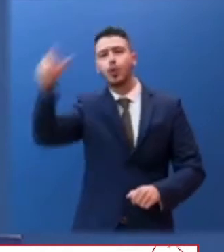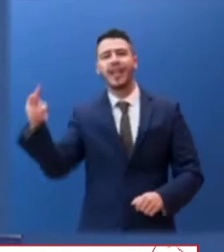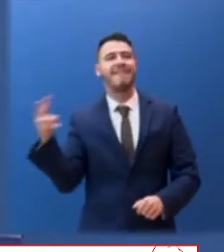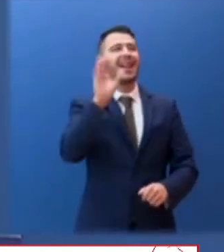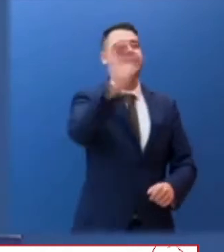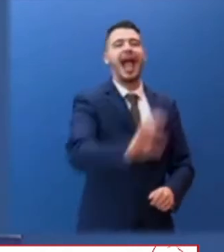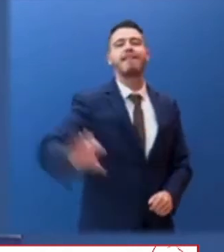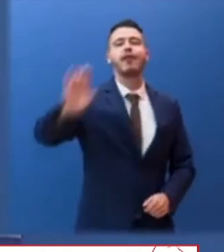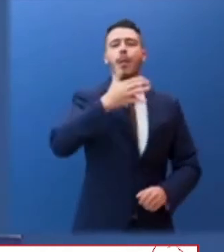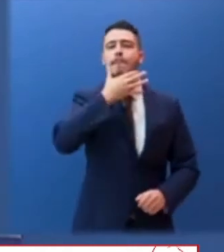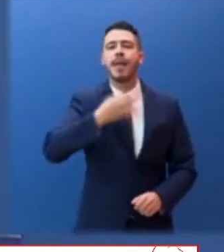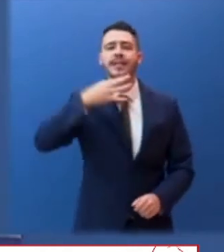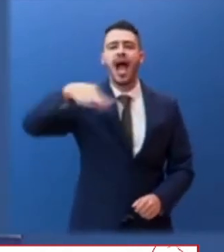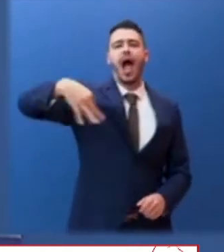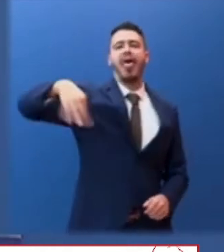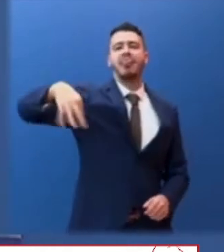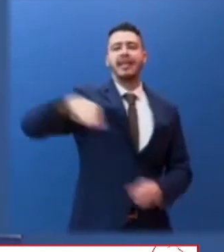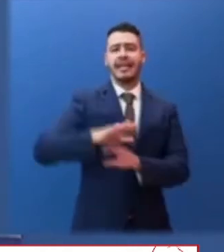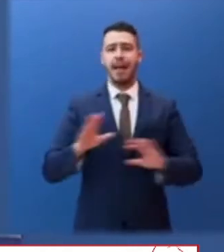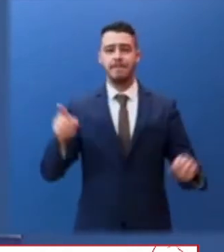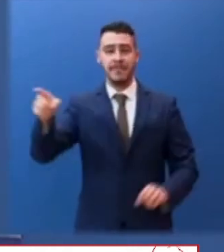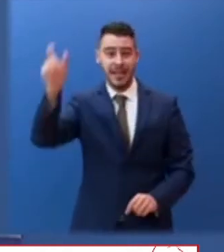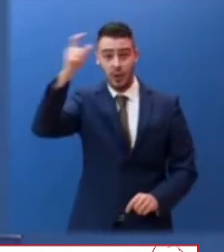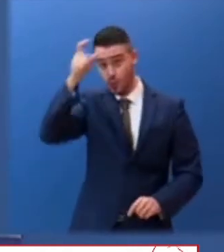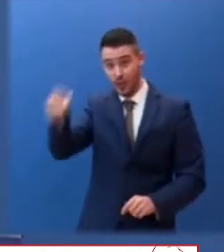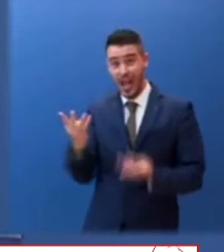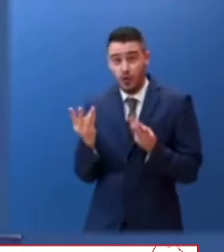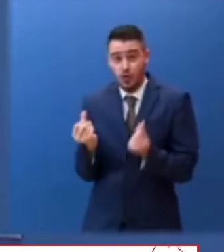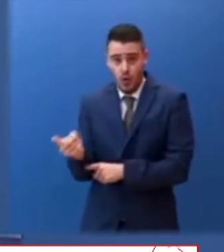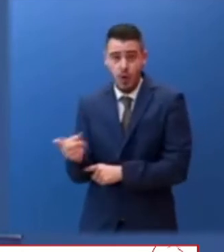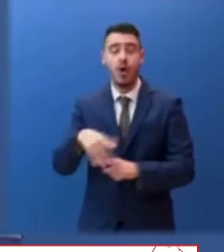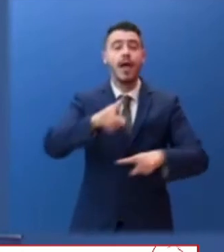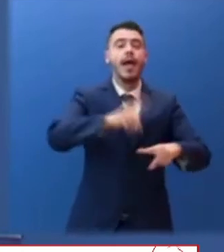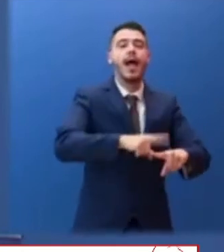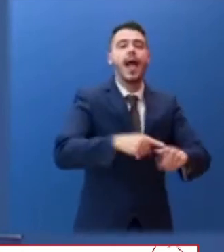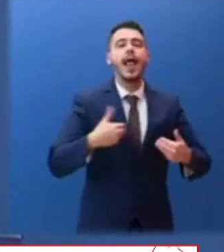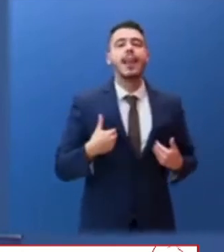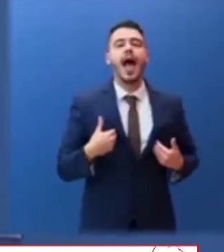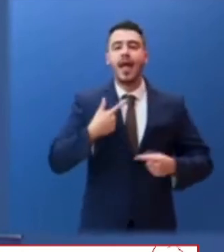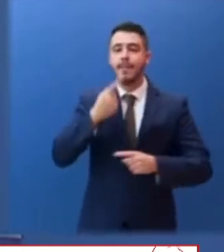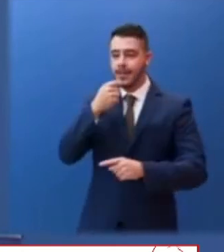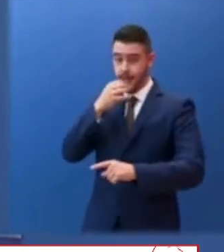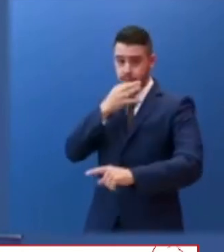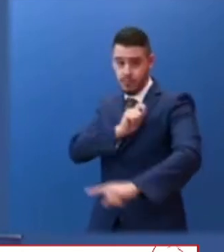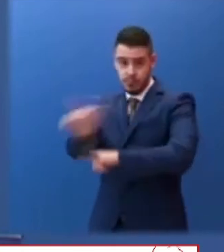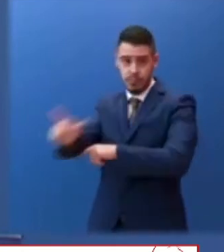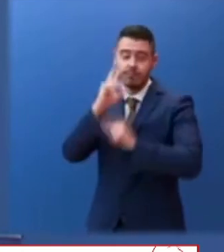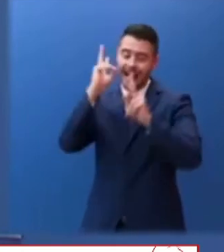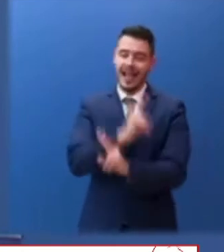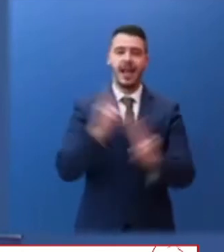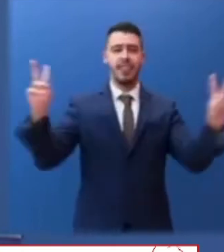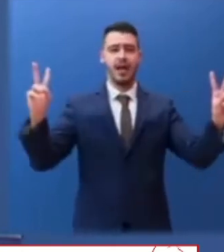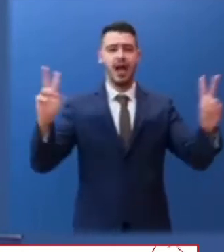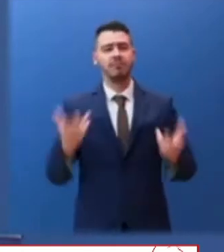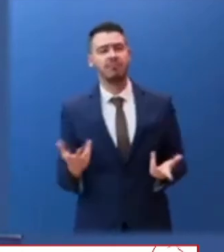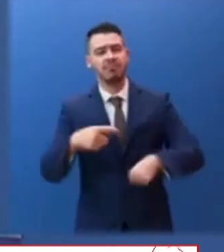και συνέχισε τις προκλήσεις και την απόπειρα τετελεσμένων. Το μήνυμα της Ελλάδας ήταν και είναι σαφές. Δεν μπορεί μια χώρα